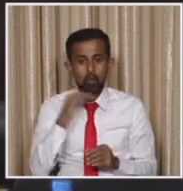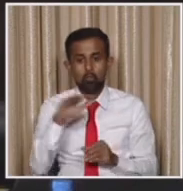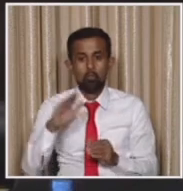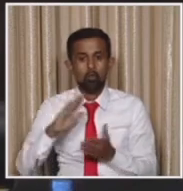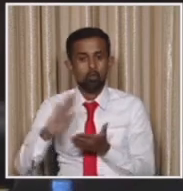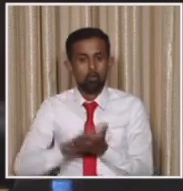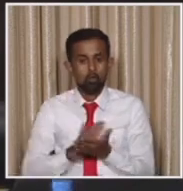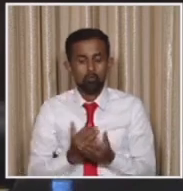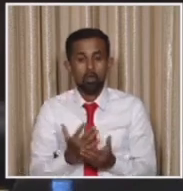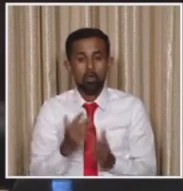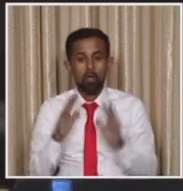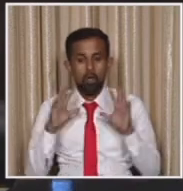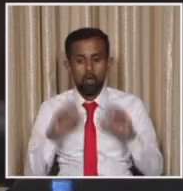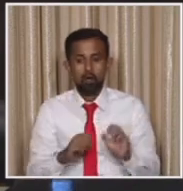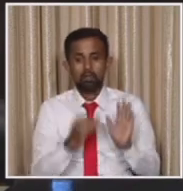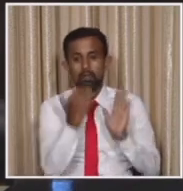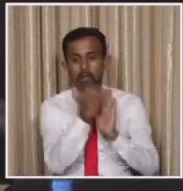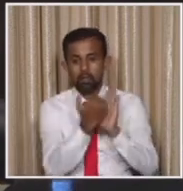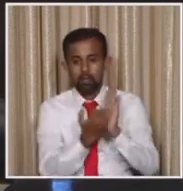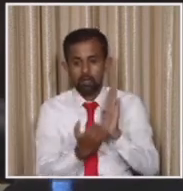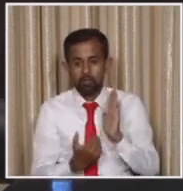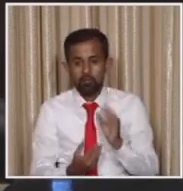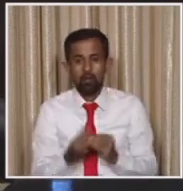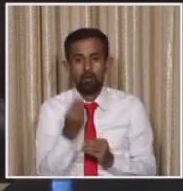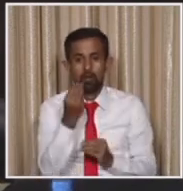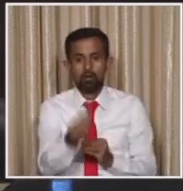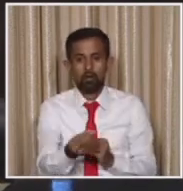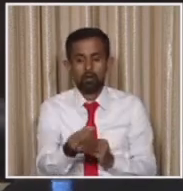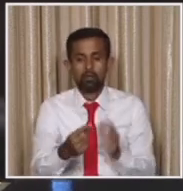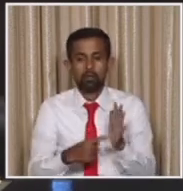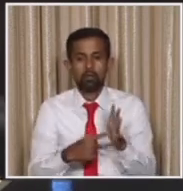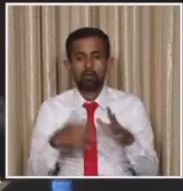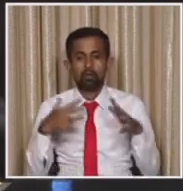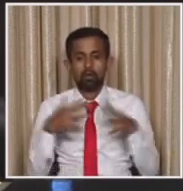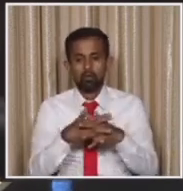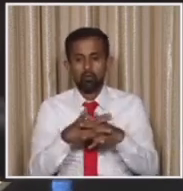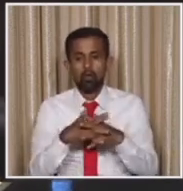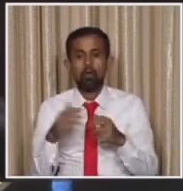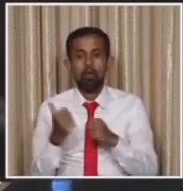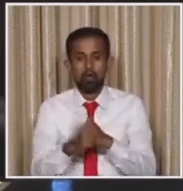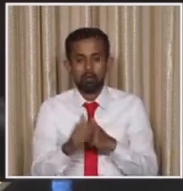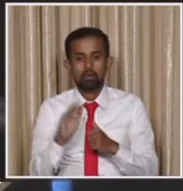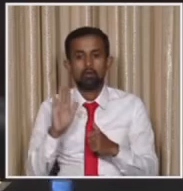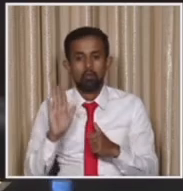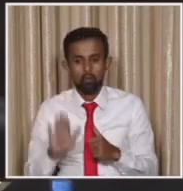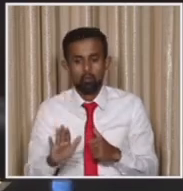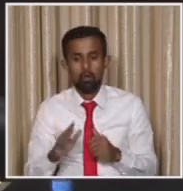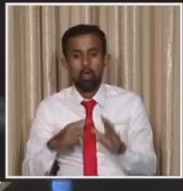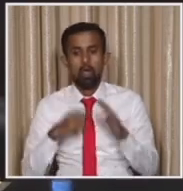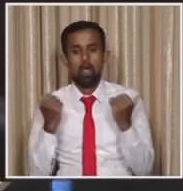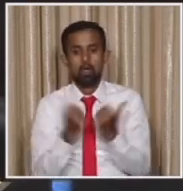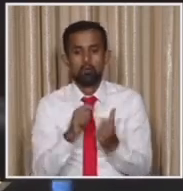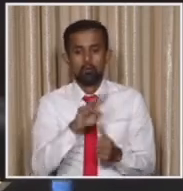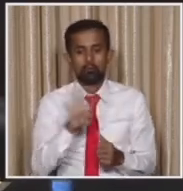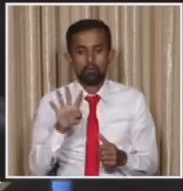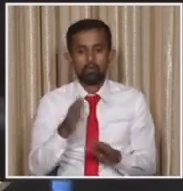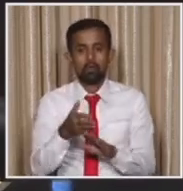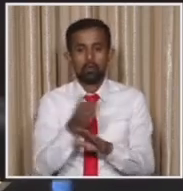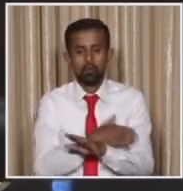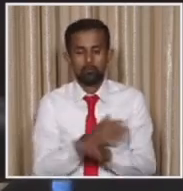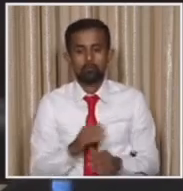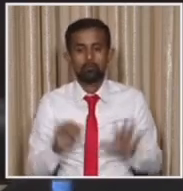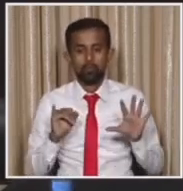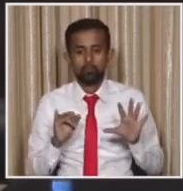ප්‍රතිලාභ හිමිකාරීත්ව ලයිස්තුව සකස් කිරීම සඳහා නීති අවසන් කර ක්‍රියාත්මක කරන්න ඕනේ අප්‍රේල් 24ට කලින්.